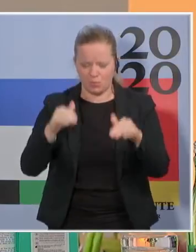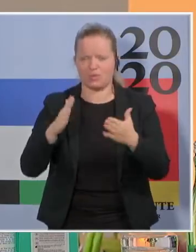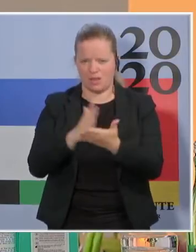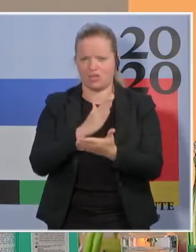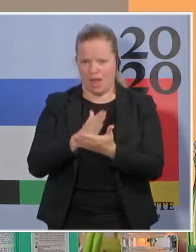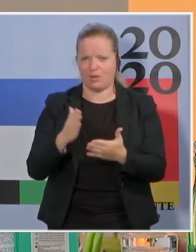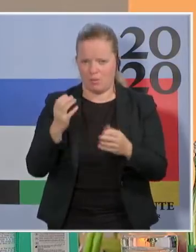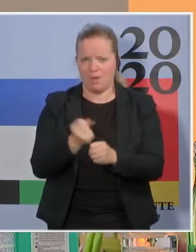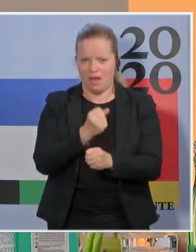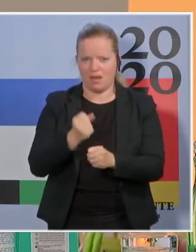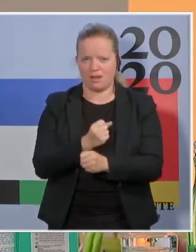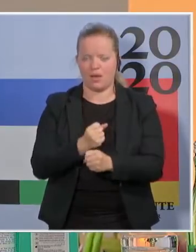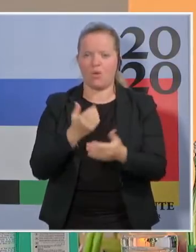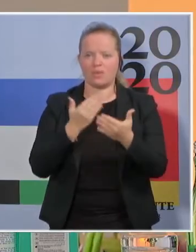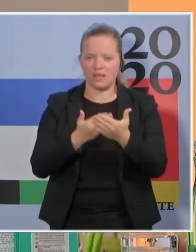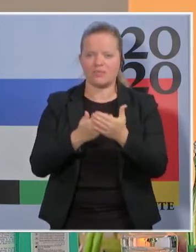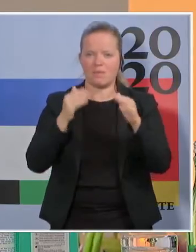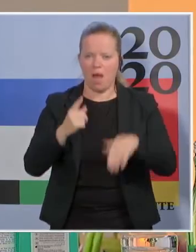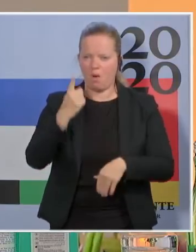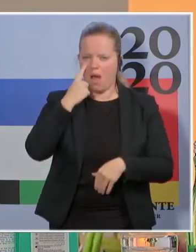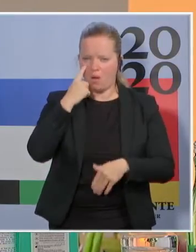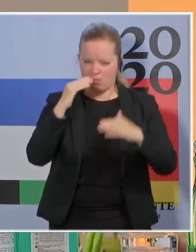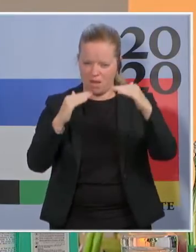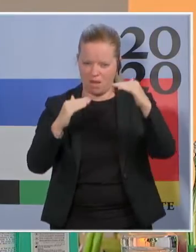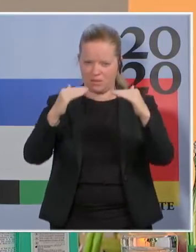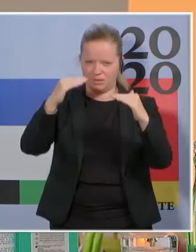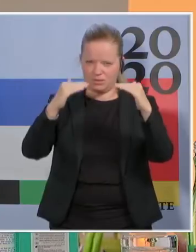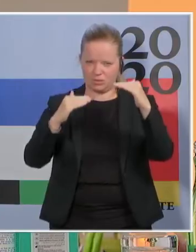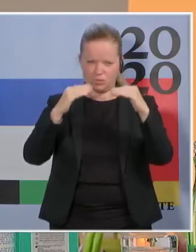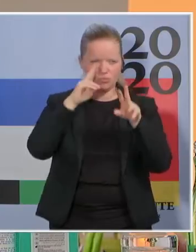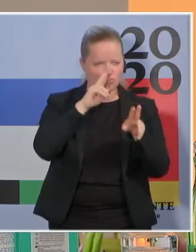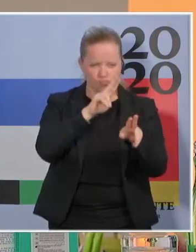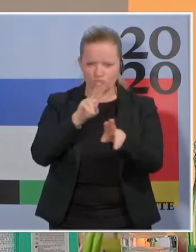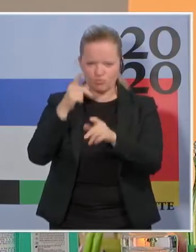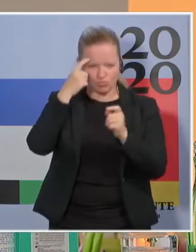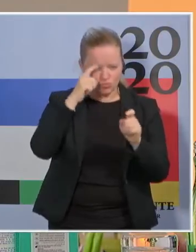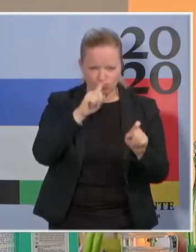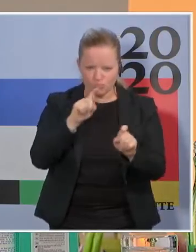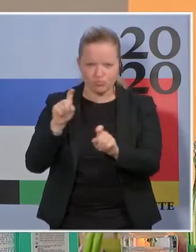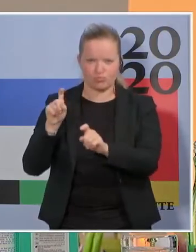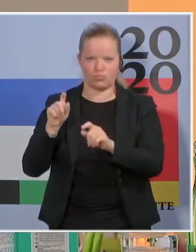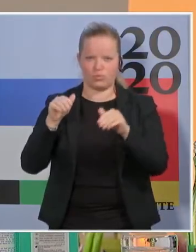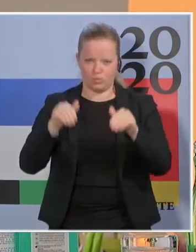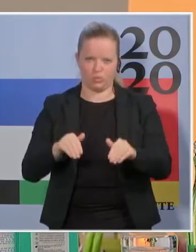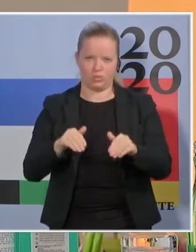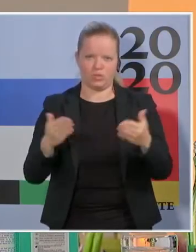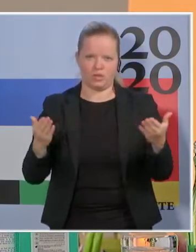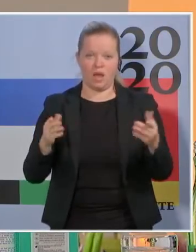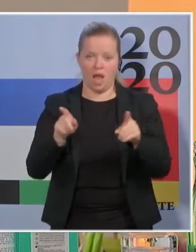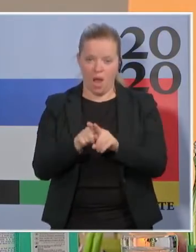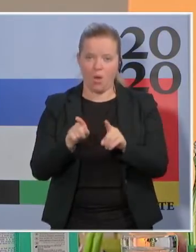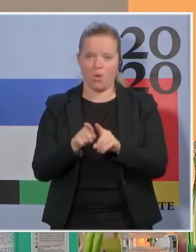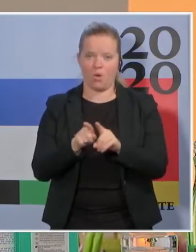dazu brauchen wir weiterhin Augenmaß und Umsicht. Das gebietet, glaube ich, auch der Respekt vor